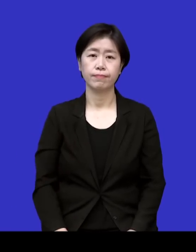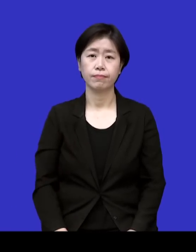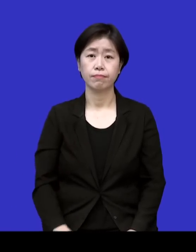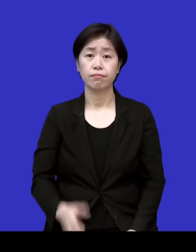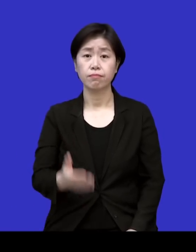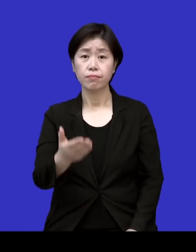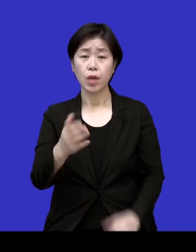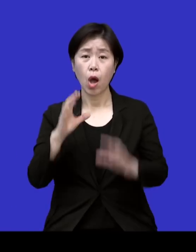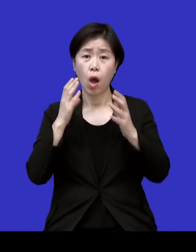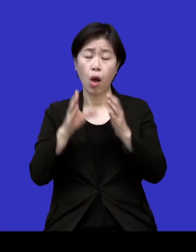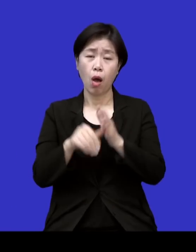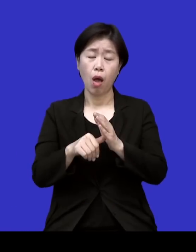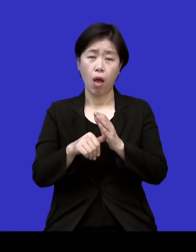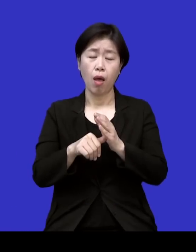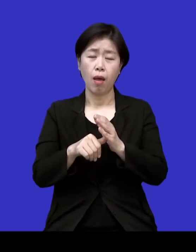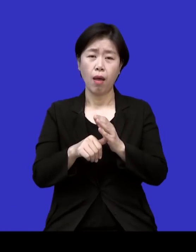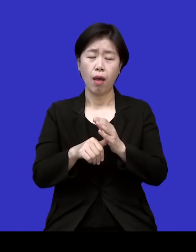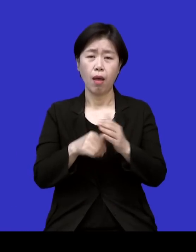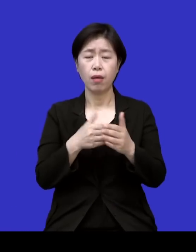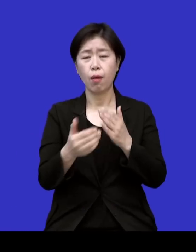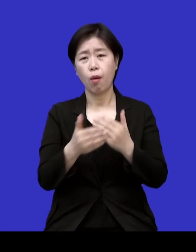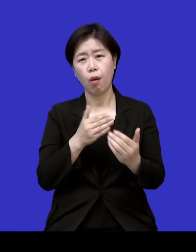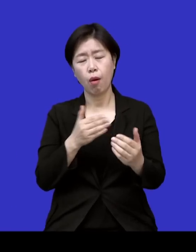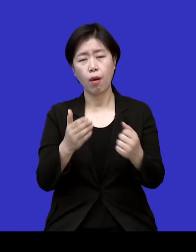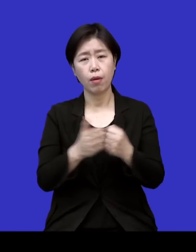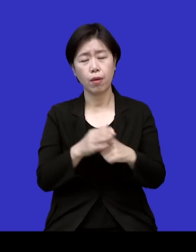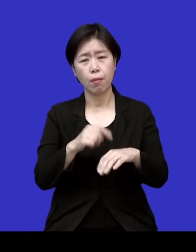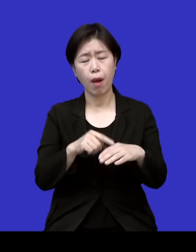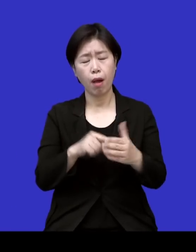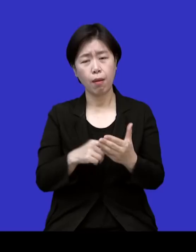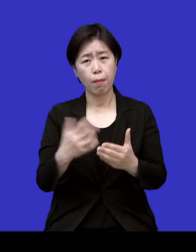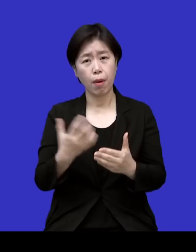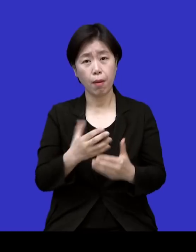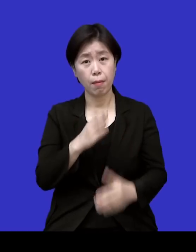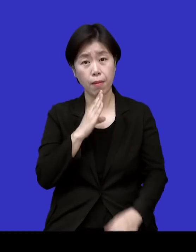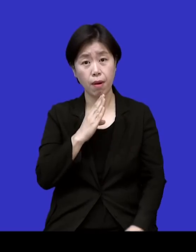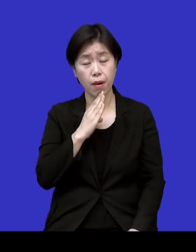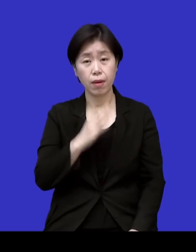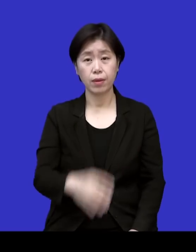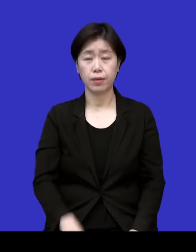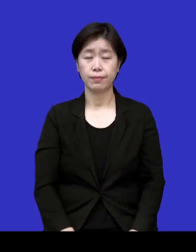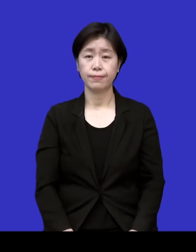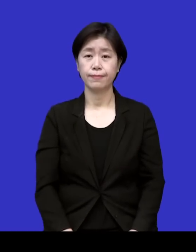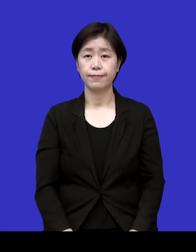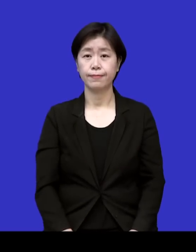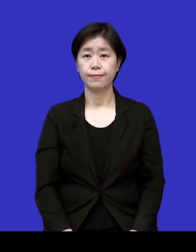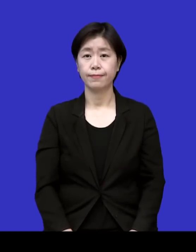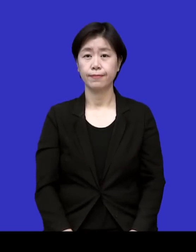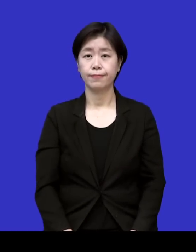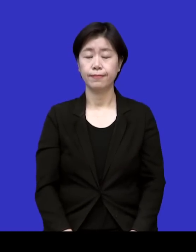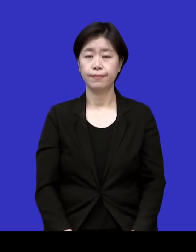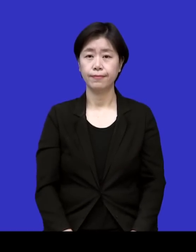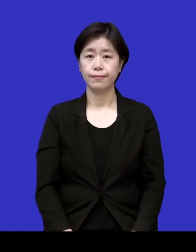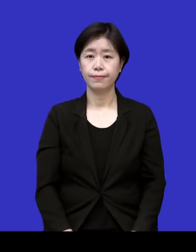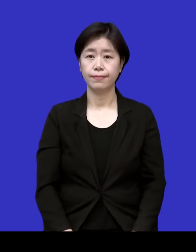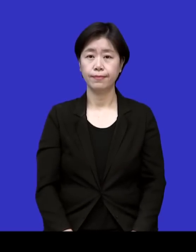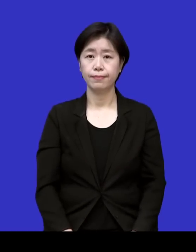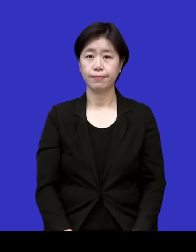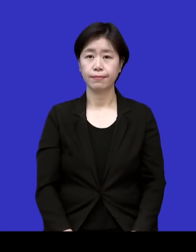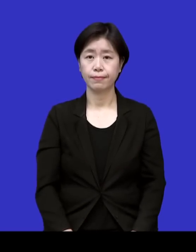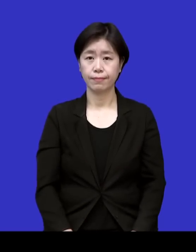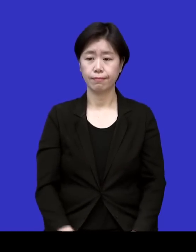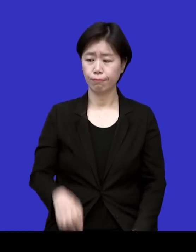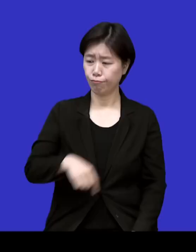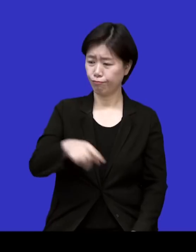대체 그 심정이 어땠을까요? 동생들은 더 크잖아요. 동생들은 어땠을까? 네. 근데 이제 이게 다 어리고